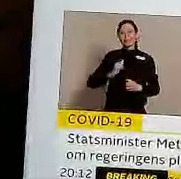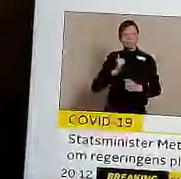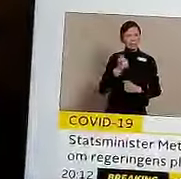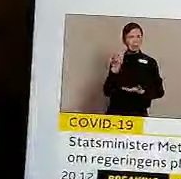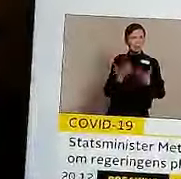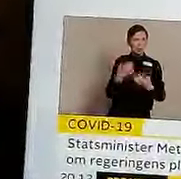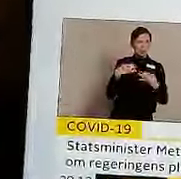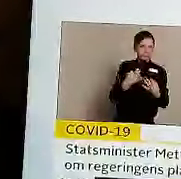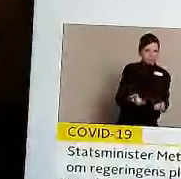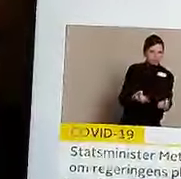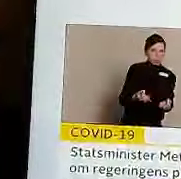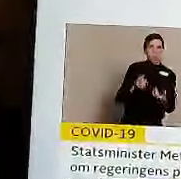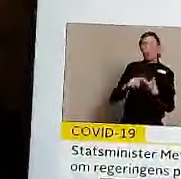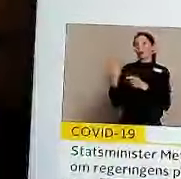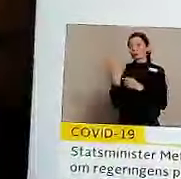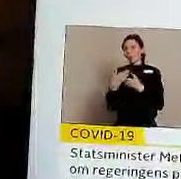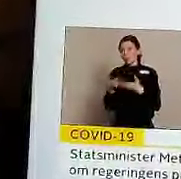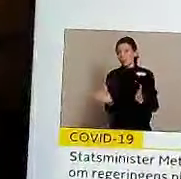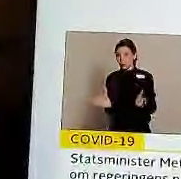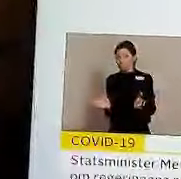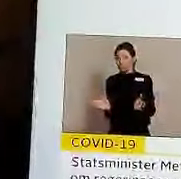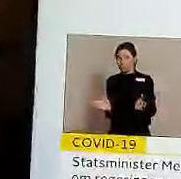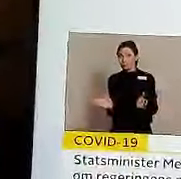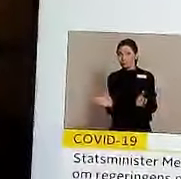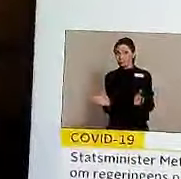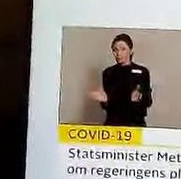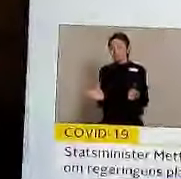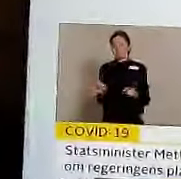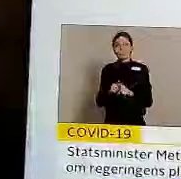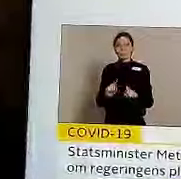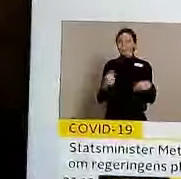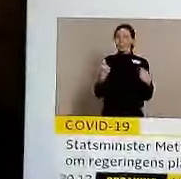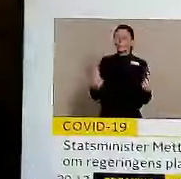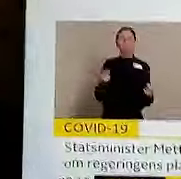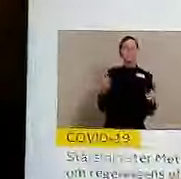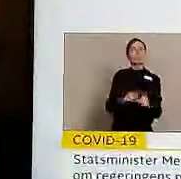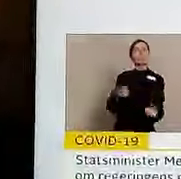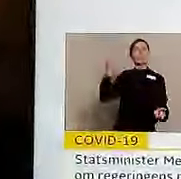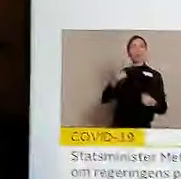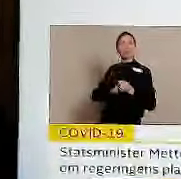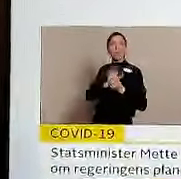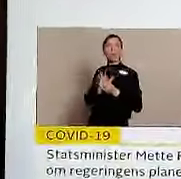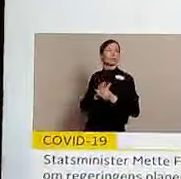كيف يتم عملية الوقاية من هذا المرض الوبائي.